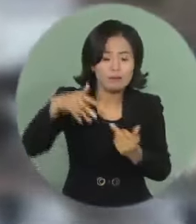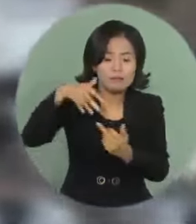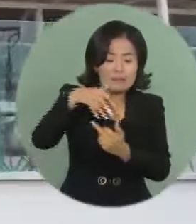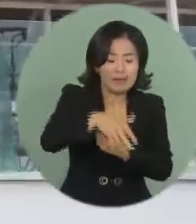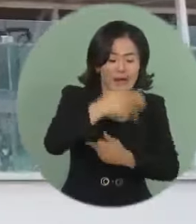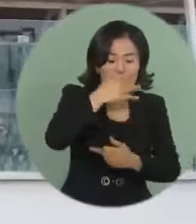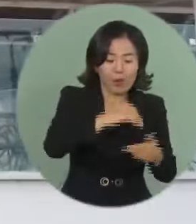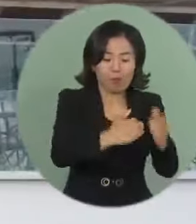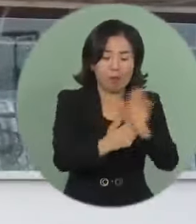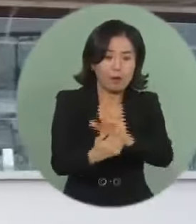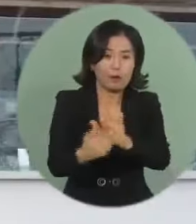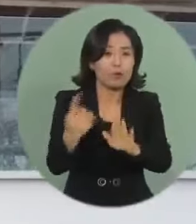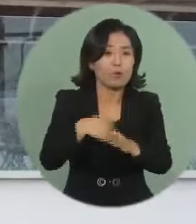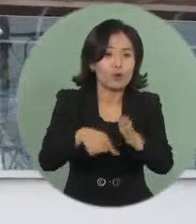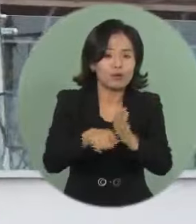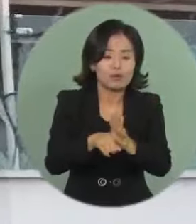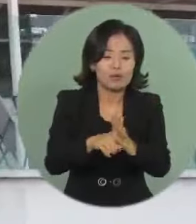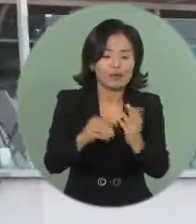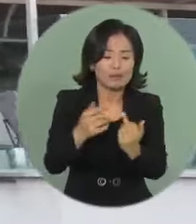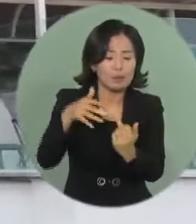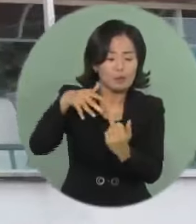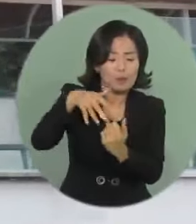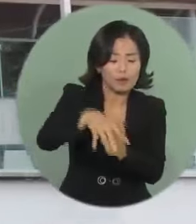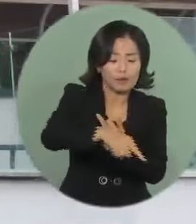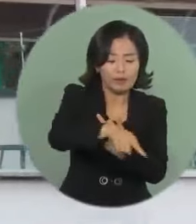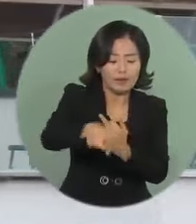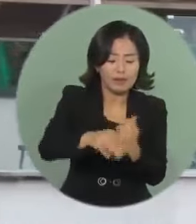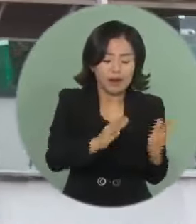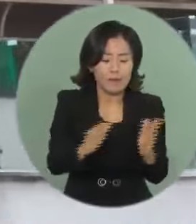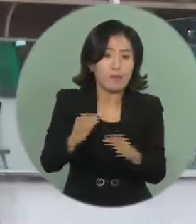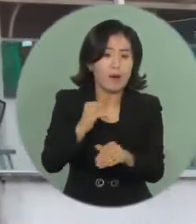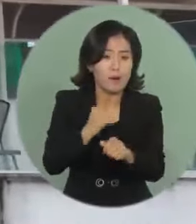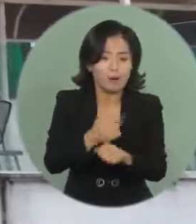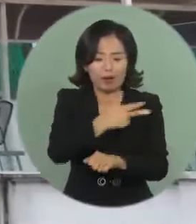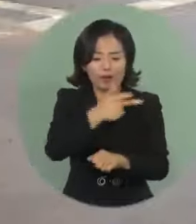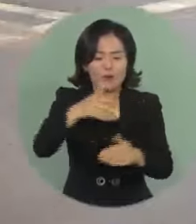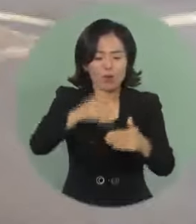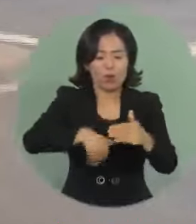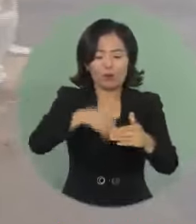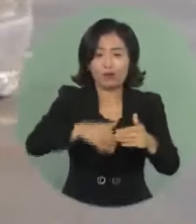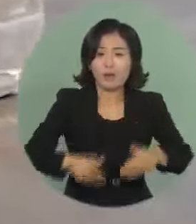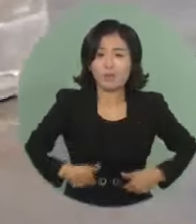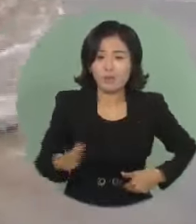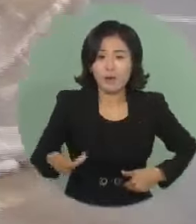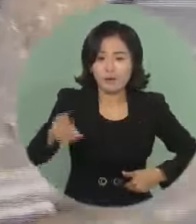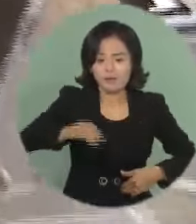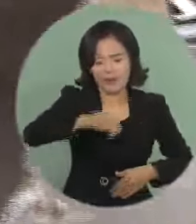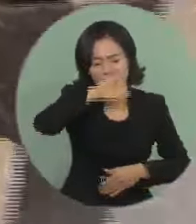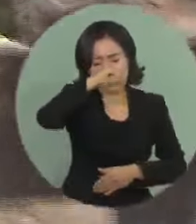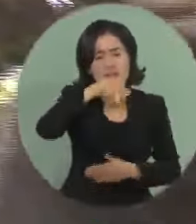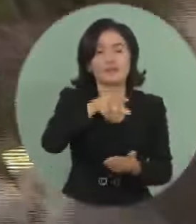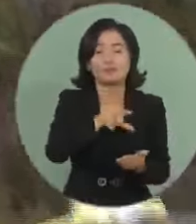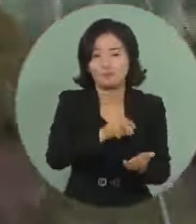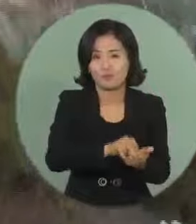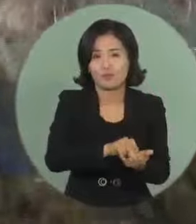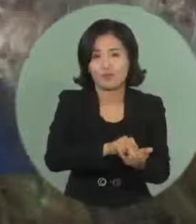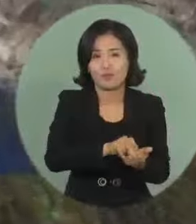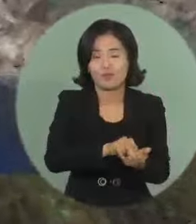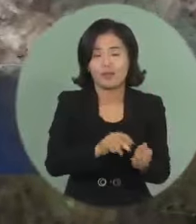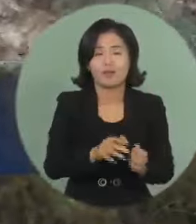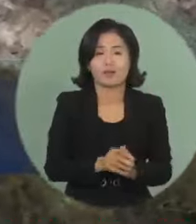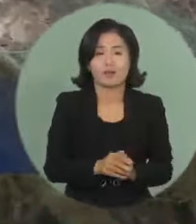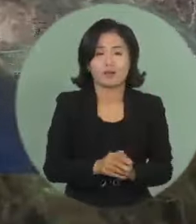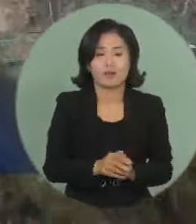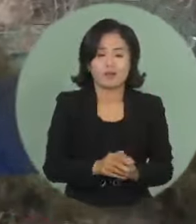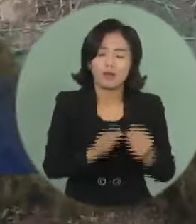효과적으로 예방하려면 산 비탈면을 다듬는 등 대대적인 공사를 해야 하지만 예산이 문제입니다 한 모두에도